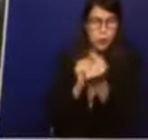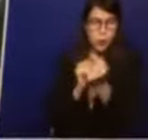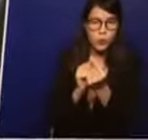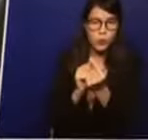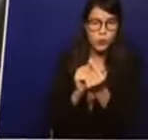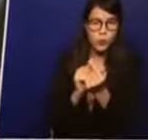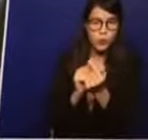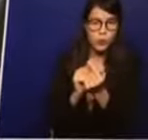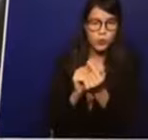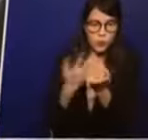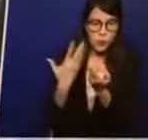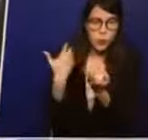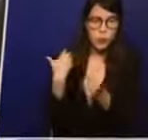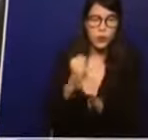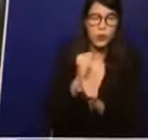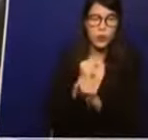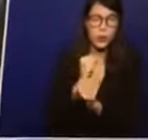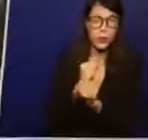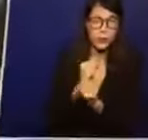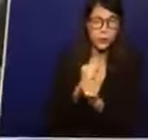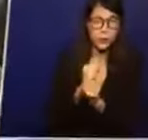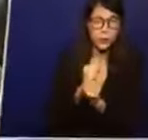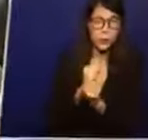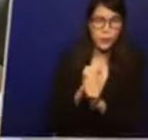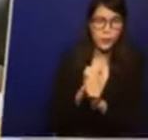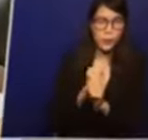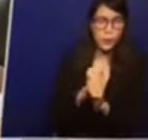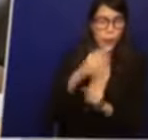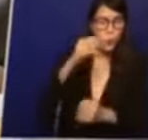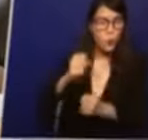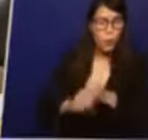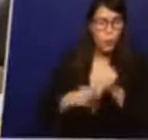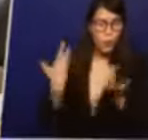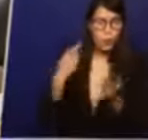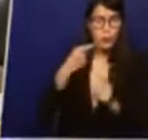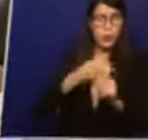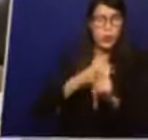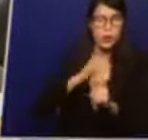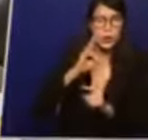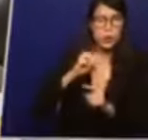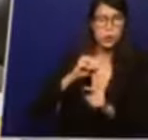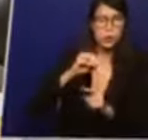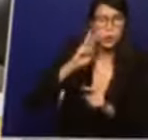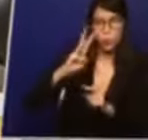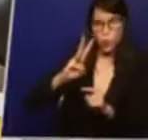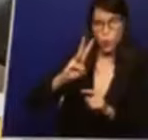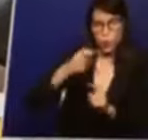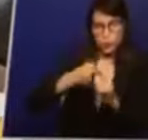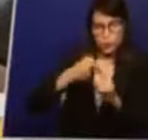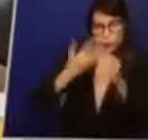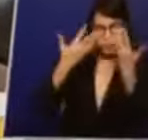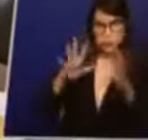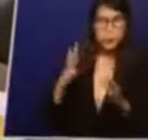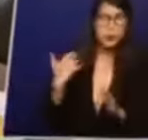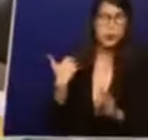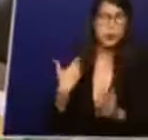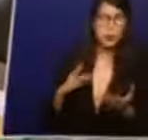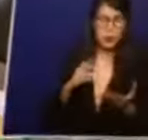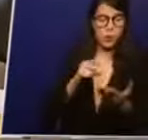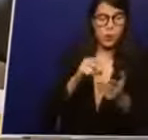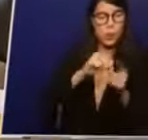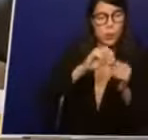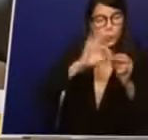องทัพเกิน 3,000 ทุกเดือนมาเป็นเวลา76เดือนแล้วนะคะคำสารภาพนี้นำไปสู่อะไรคะคำสารภาพนี้ได้น